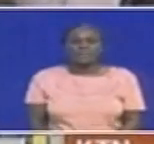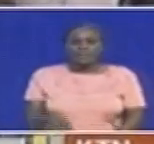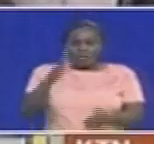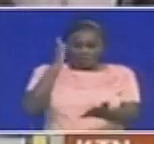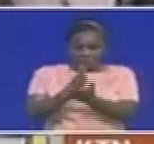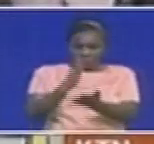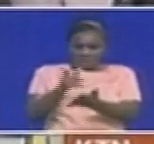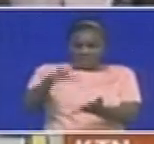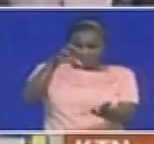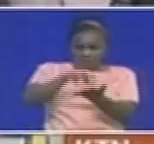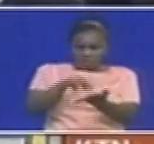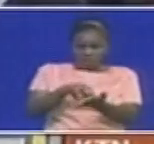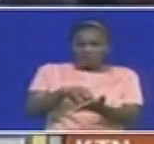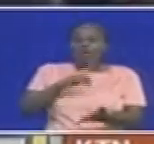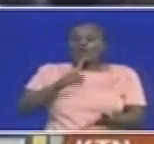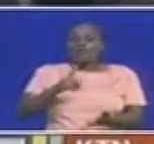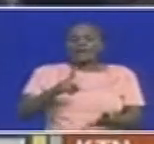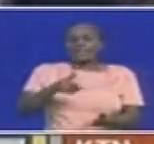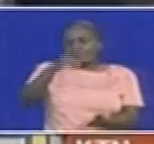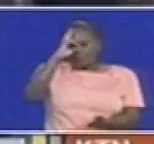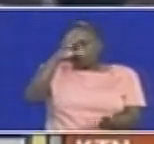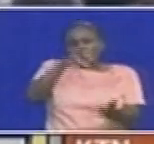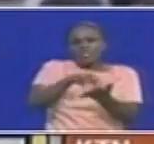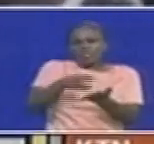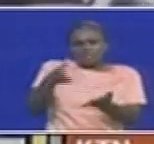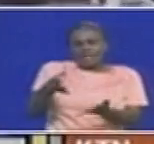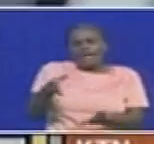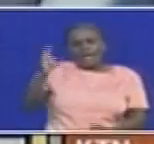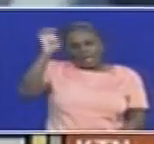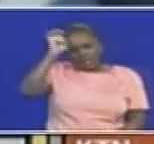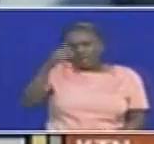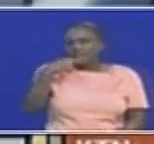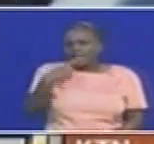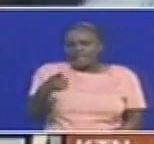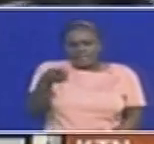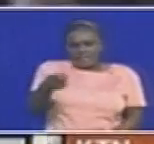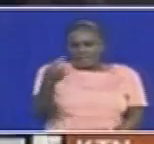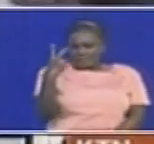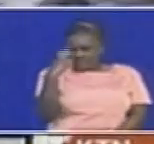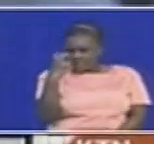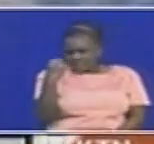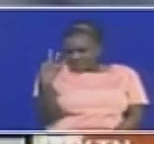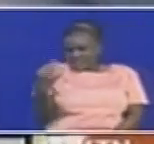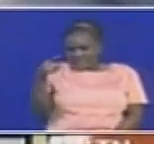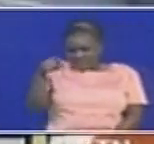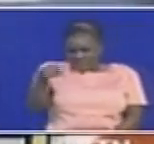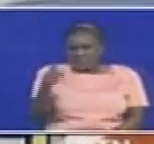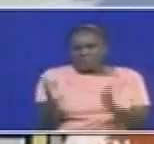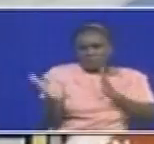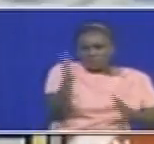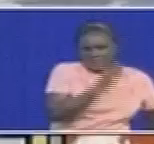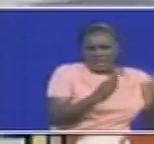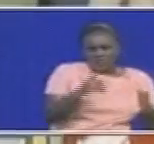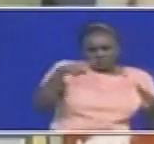Akithibitisha kisa hicho, kamanda wa polisi katika kaunti ya Uasin Gishu Nelson Taliti alisema kwamba washukiwa hao walikuwa wanajiandaa kuvamia nyumba